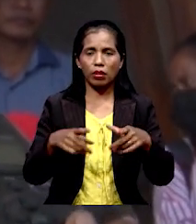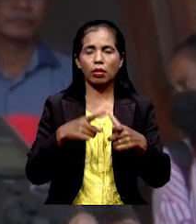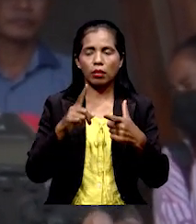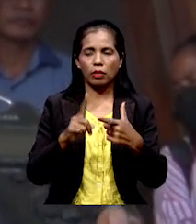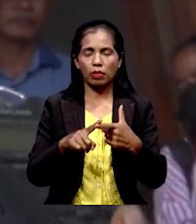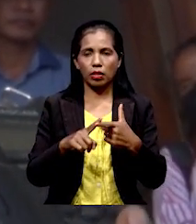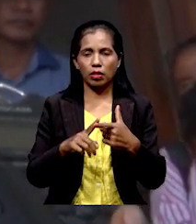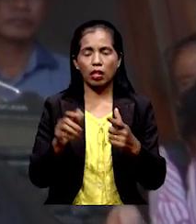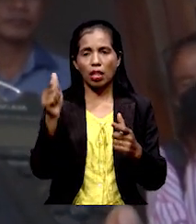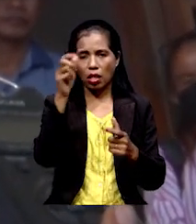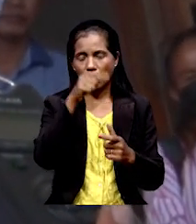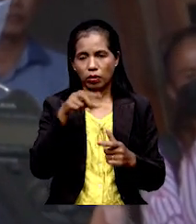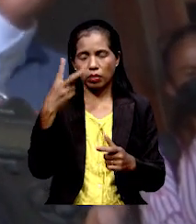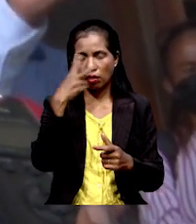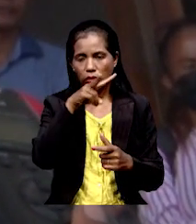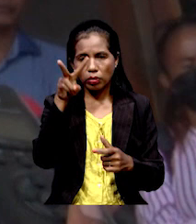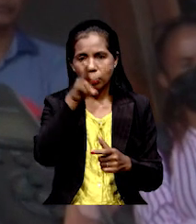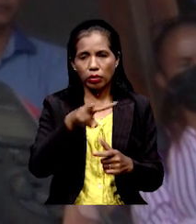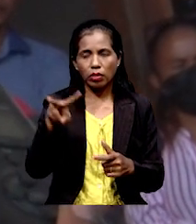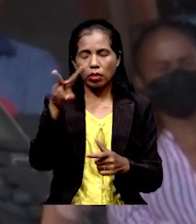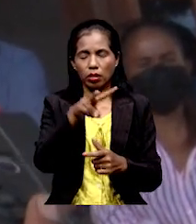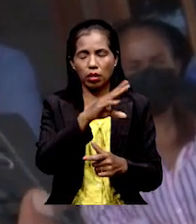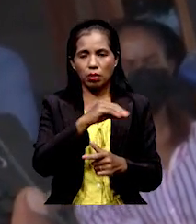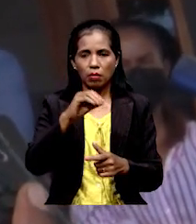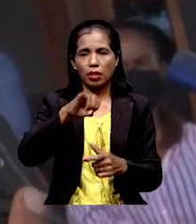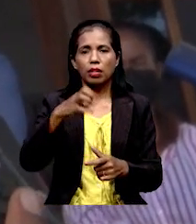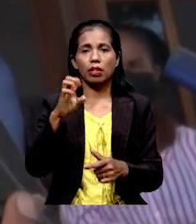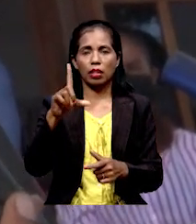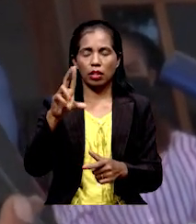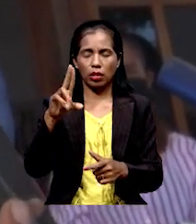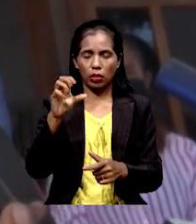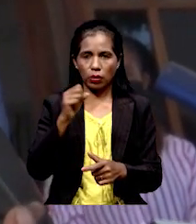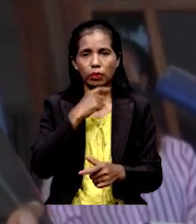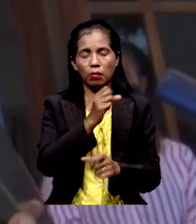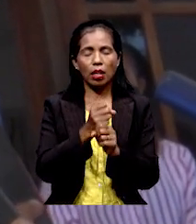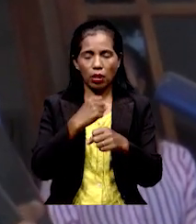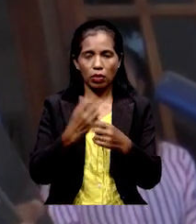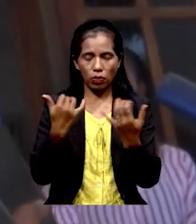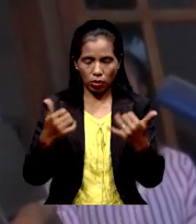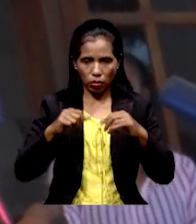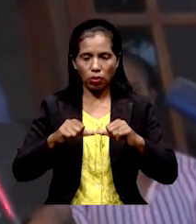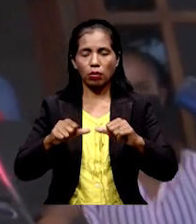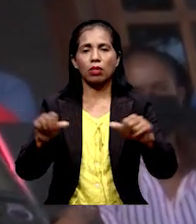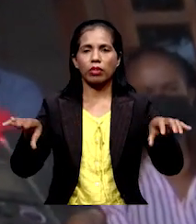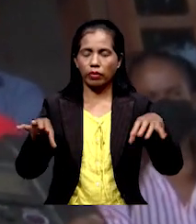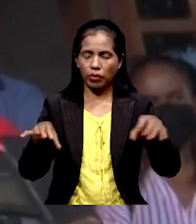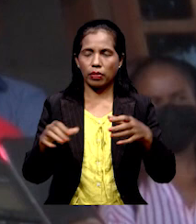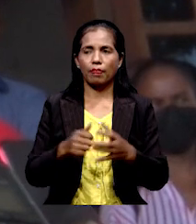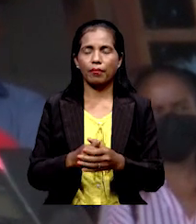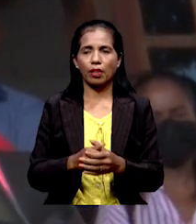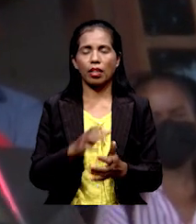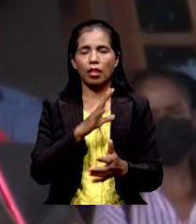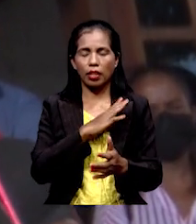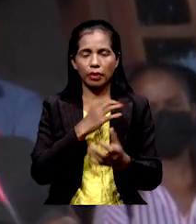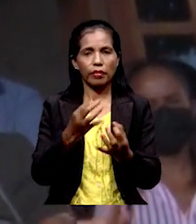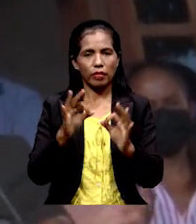adu tria pak James. Nembak ke lah, hela. Ne, ada tiga sir lebih ke agor lah ni tinggal ni. Ispera kata nanti spin wang ni bersih